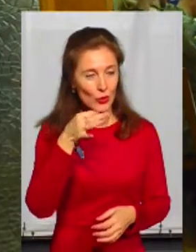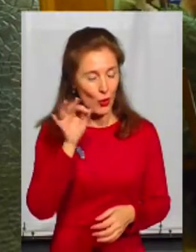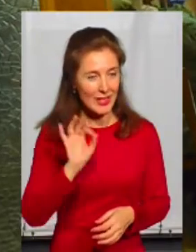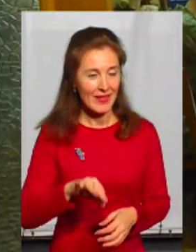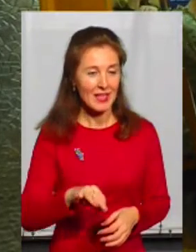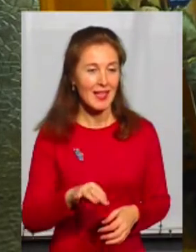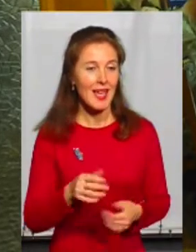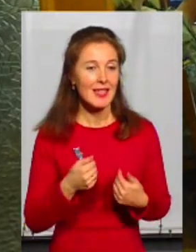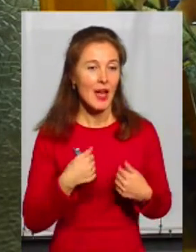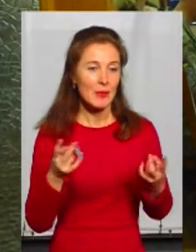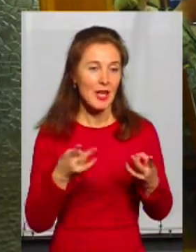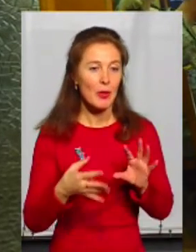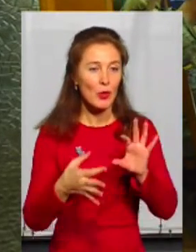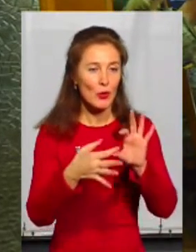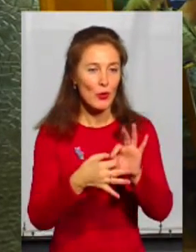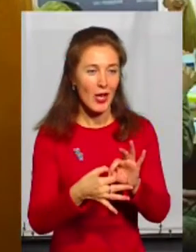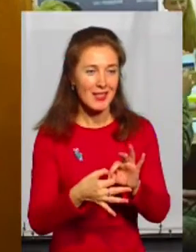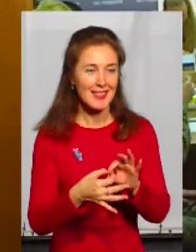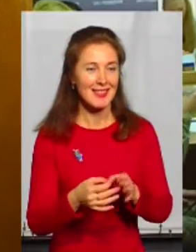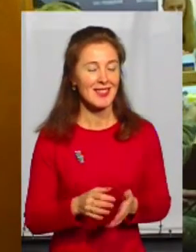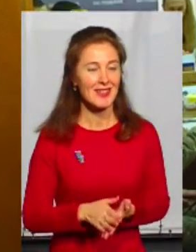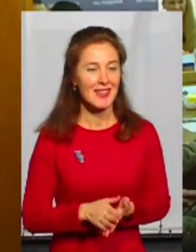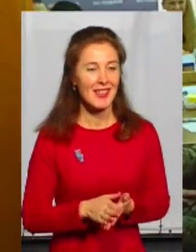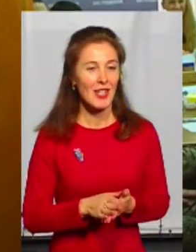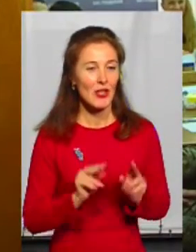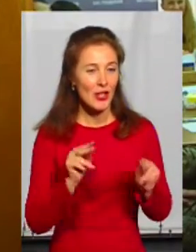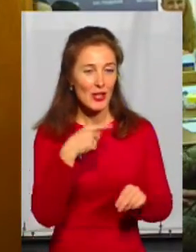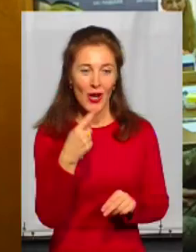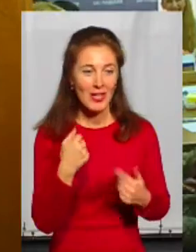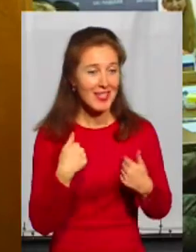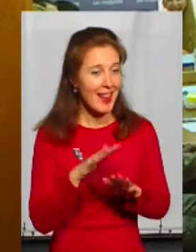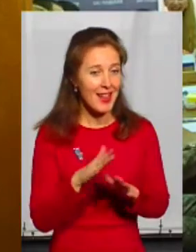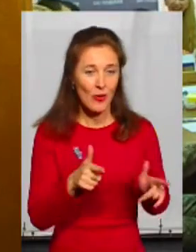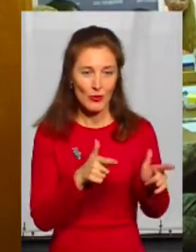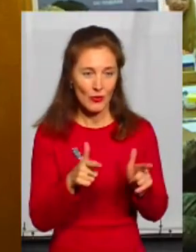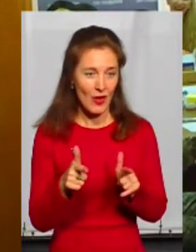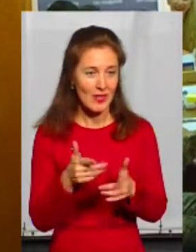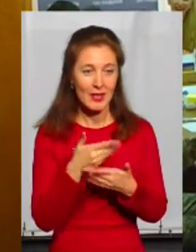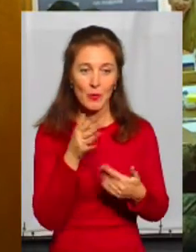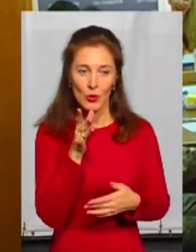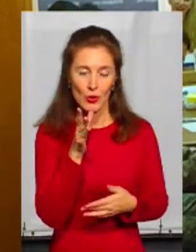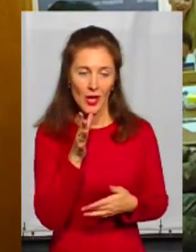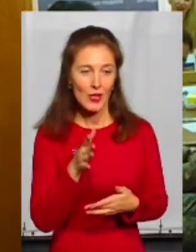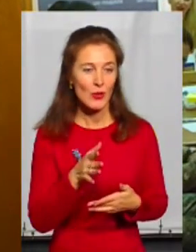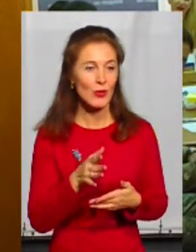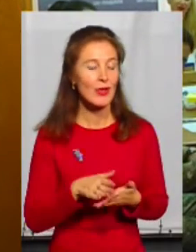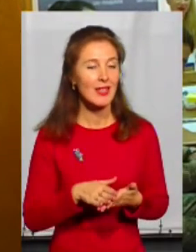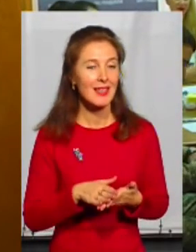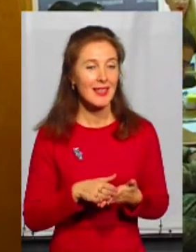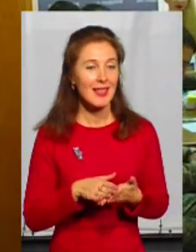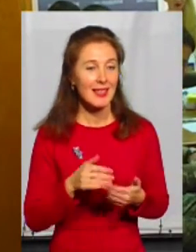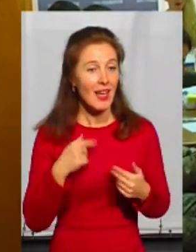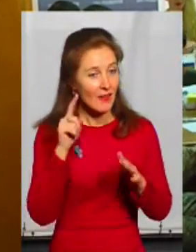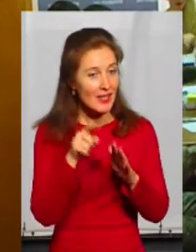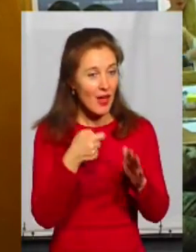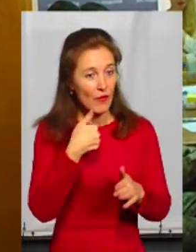нам необхідно максимально долучатися і її популяризувати. Чесно кажучи, я не готувався, не мав часу, лише вчора на завершення дня знав